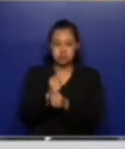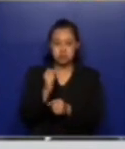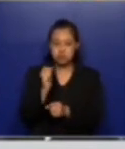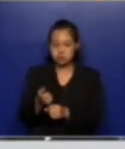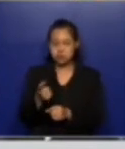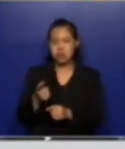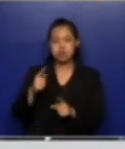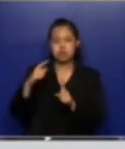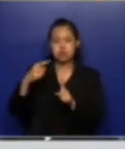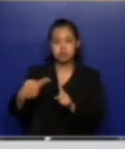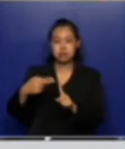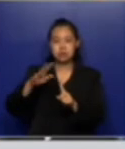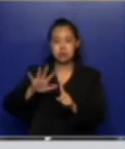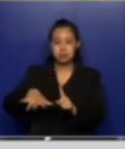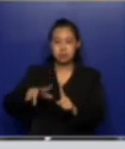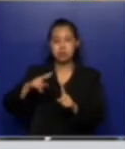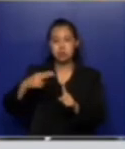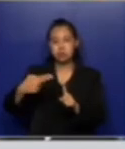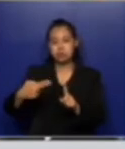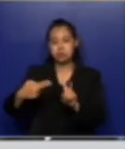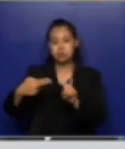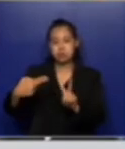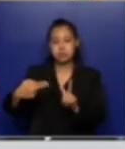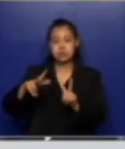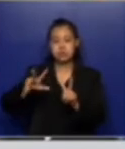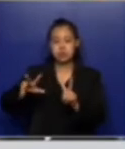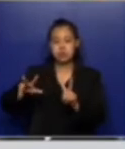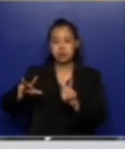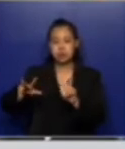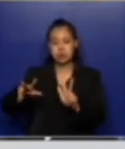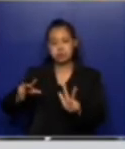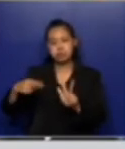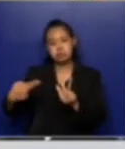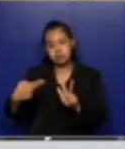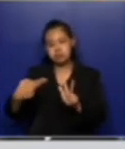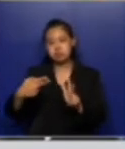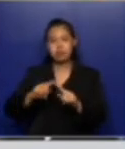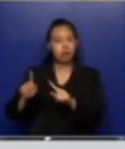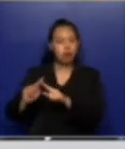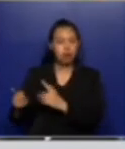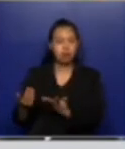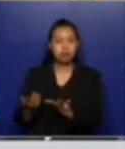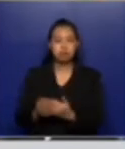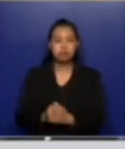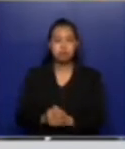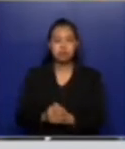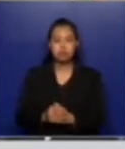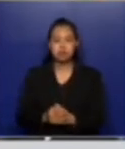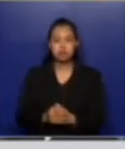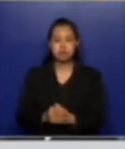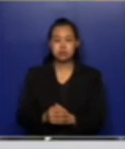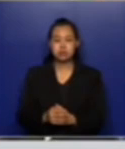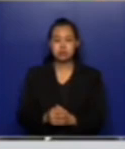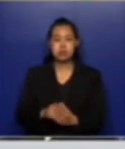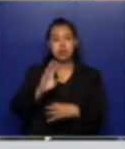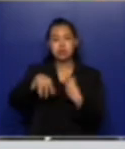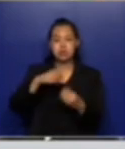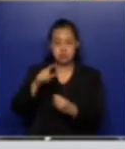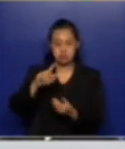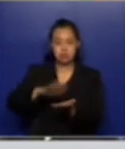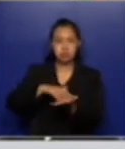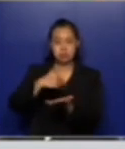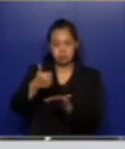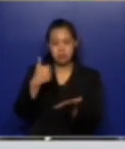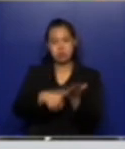30,000แทนที่จะมารอรับเงิน 5,000 บาทเศรษฐกิจก็ฟื้นครับรัฐบาลสามารถเก็บภาษี